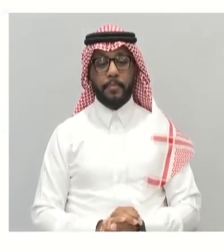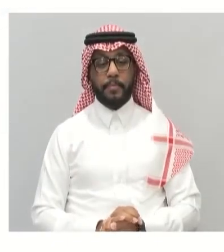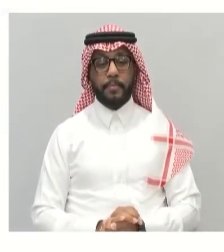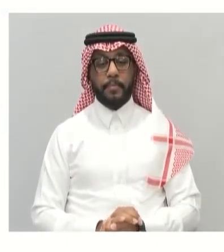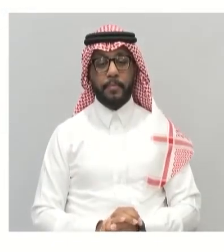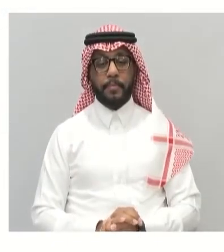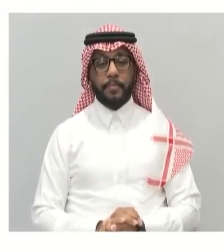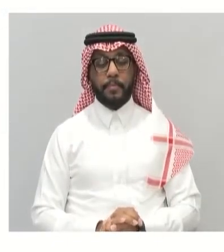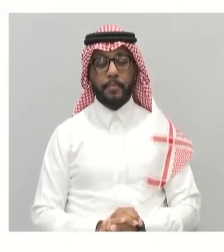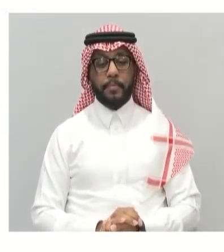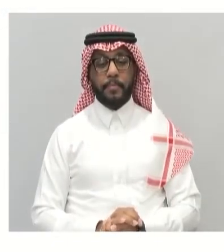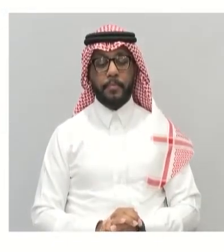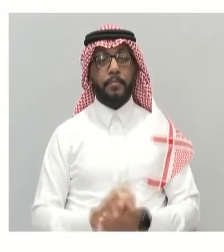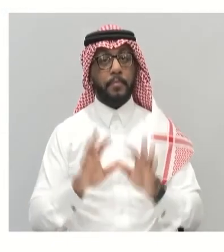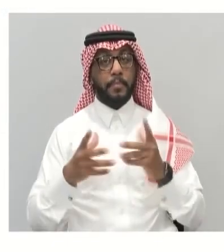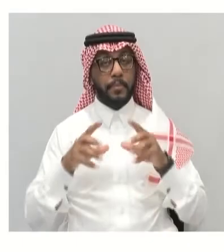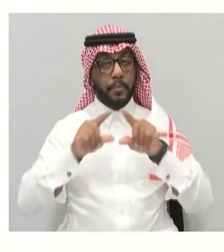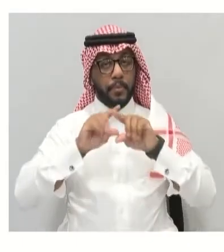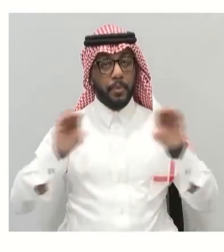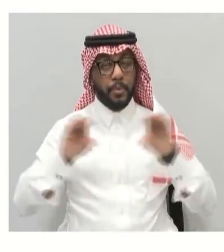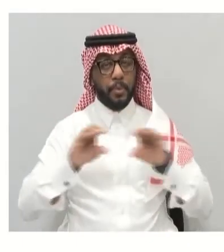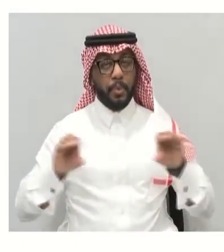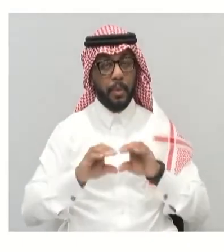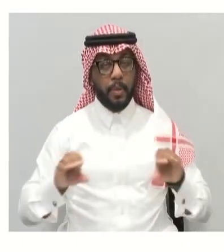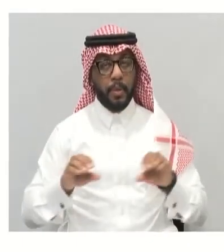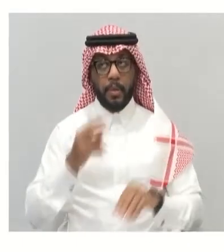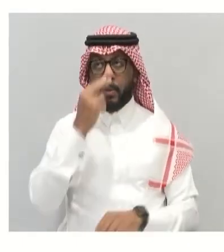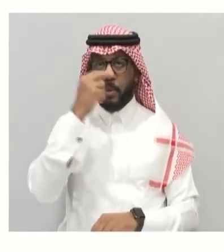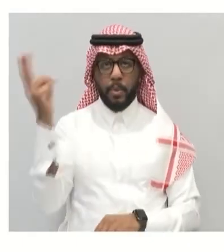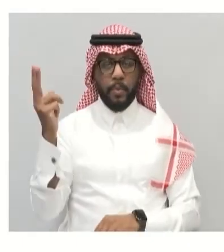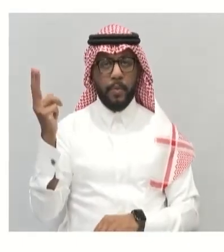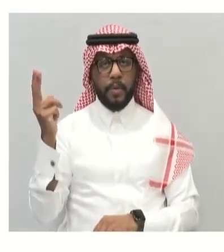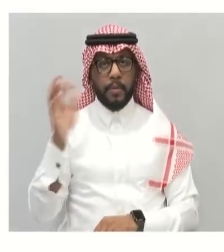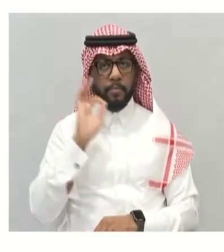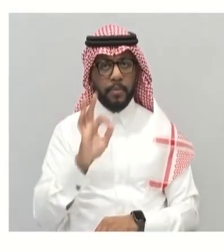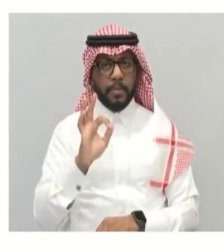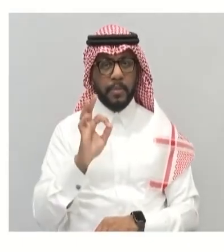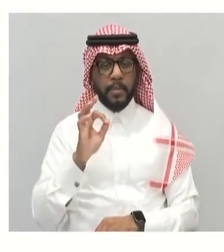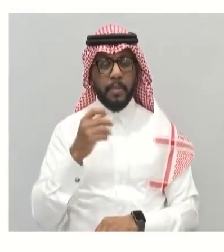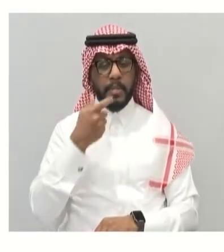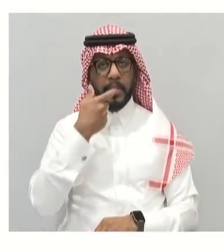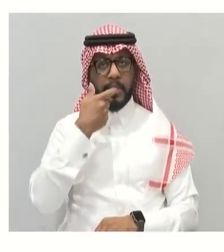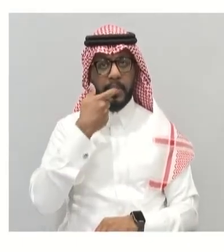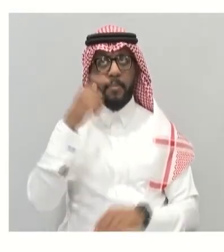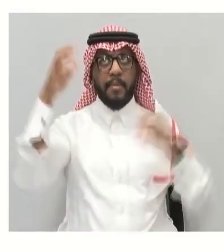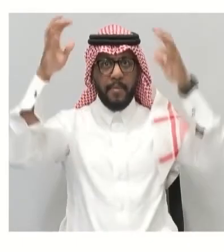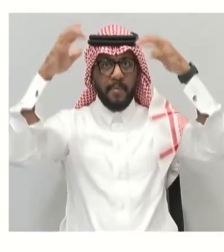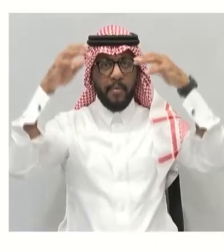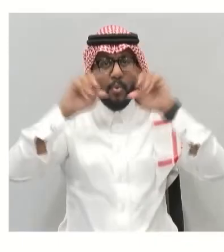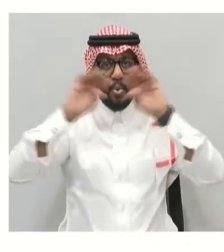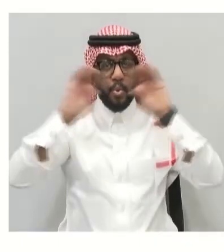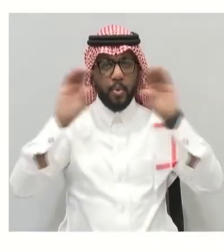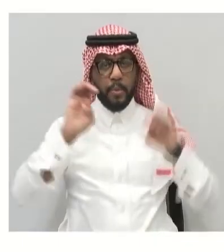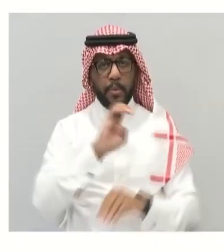يقول ما الجمله التي بينت حال السحابه عندما راها هارون رشيد في المثال الثاني هي